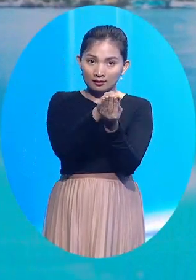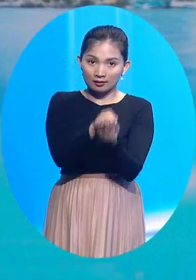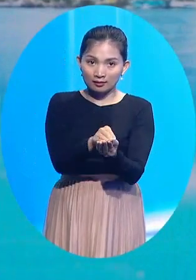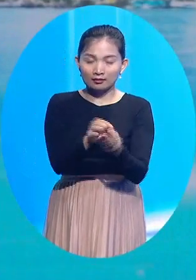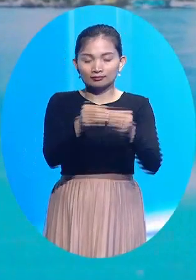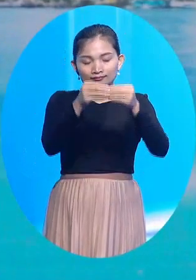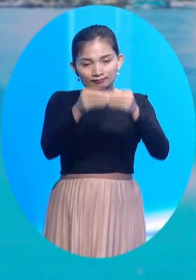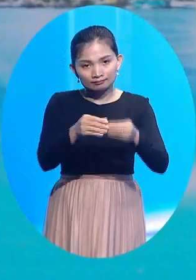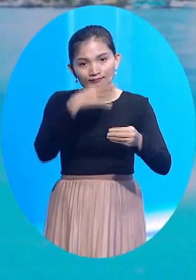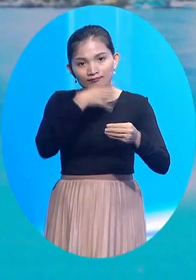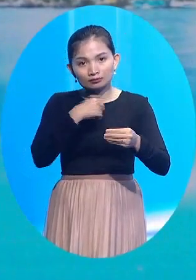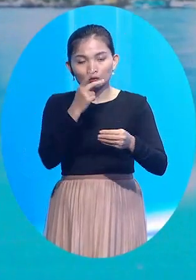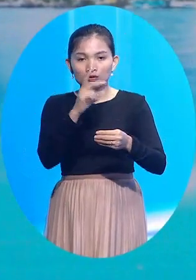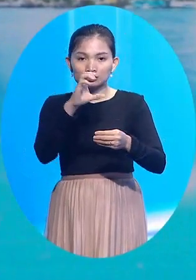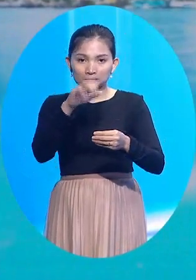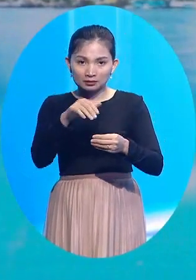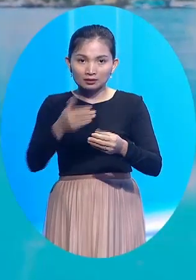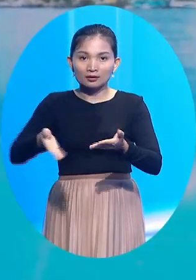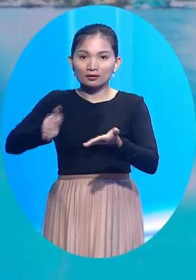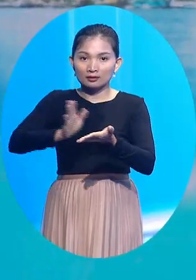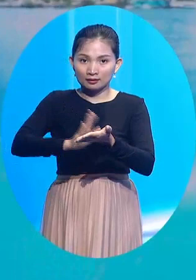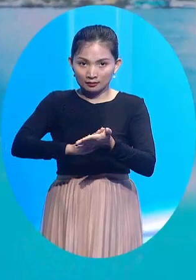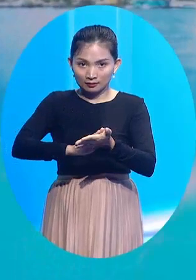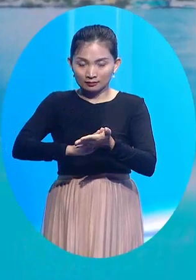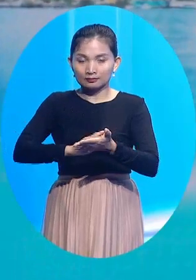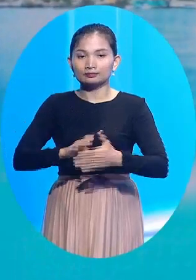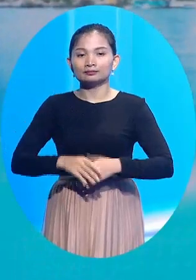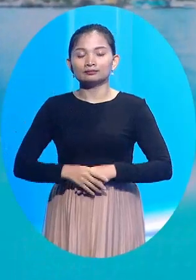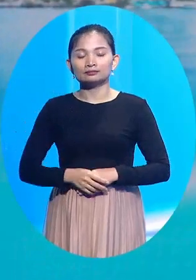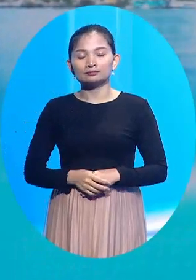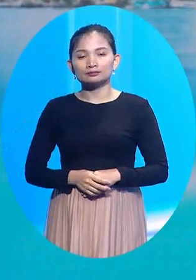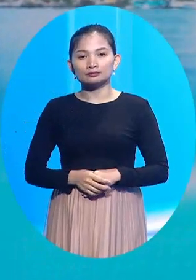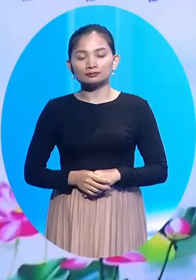và dâng hương tưởng niệm các anh hùng liệt sĩ tại tượng đài Bắc Sơn, thành phố Hà Nội.